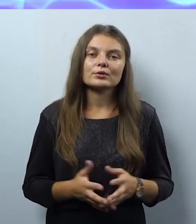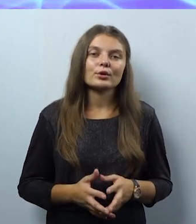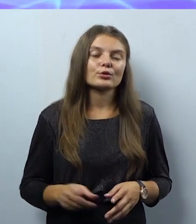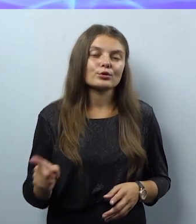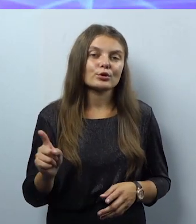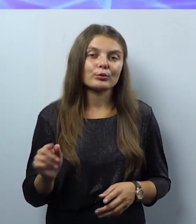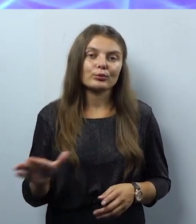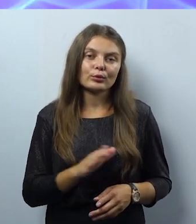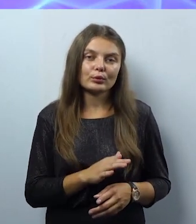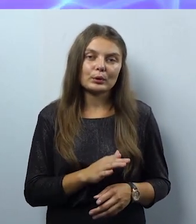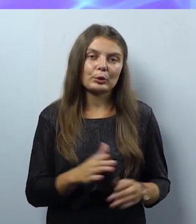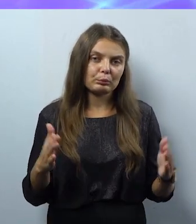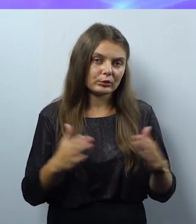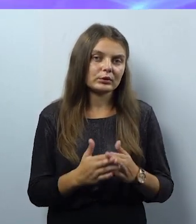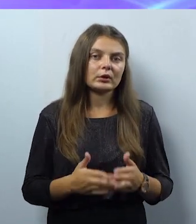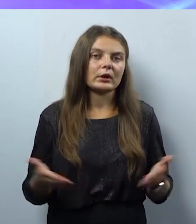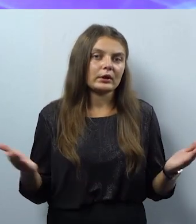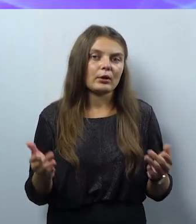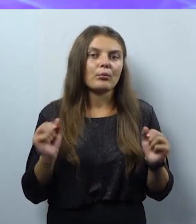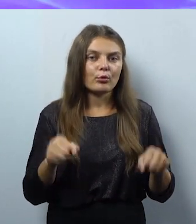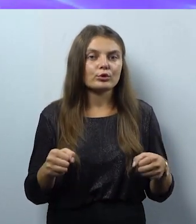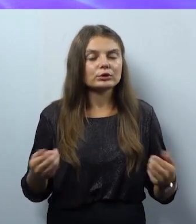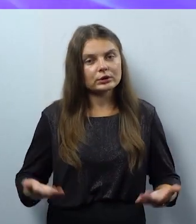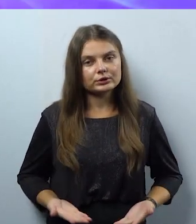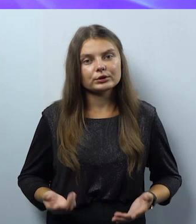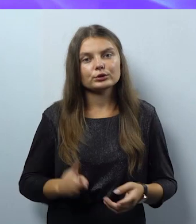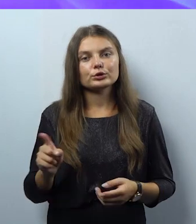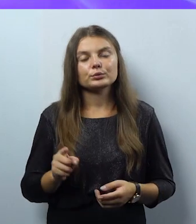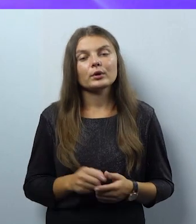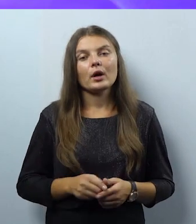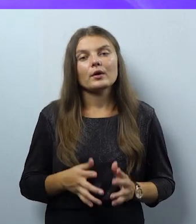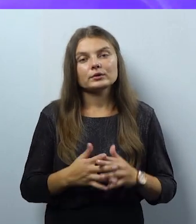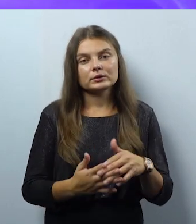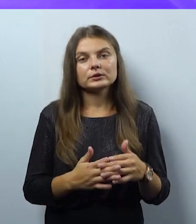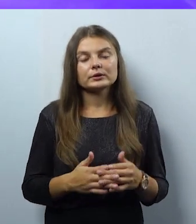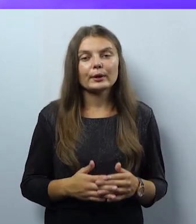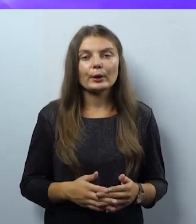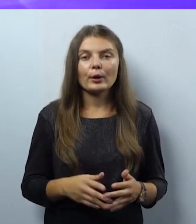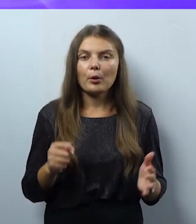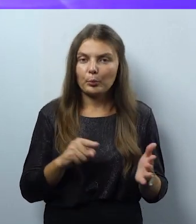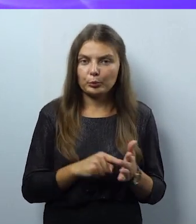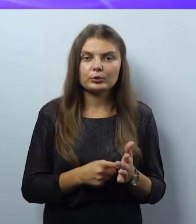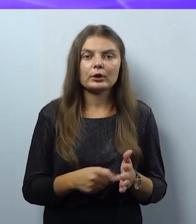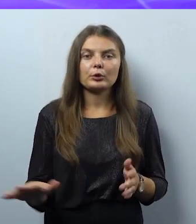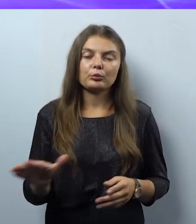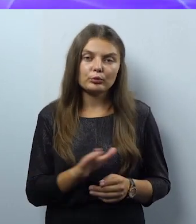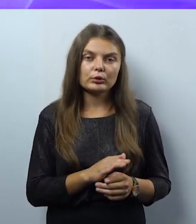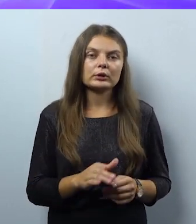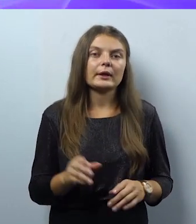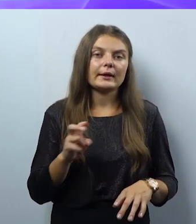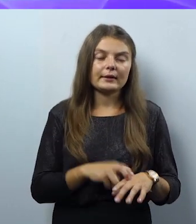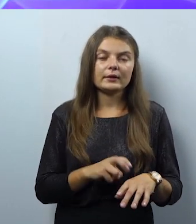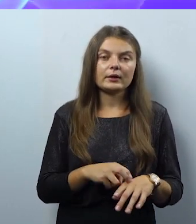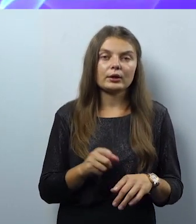І обов'язково все зробимо для того, щоб лікарі на сільських населених пунктах все ж таки були. І люди